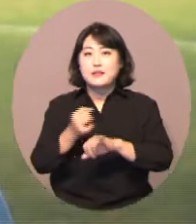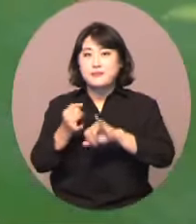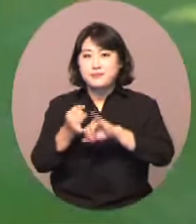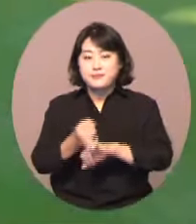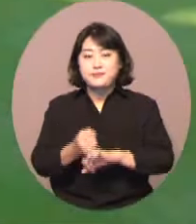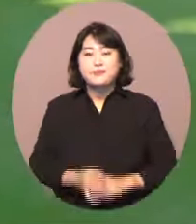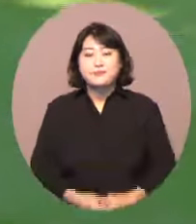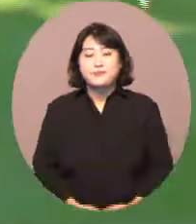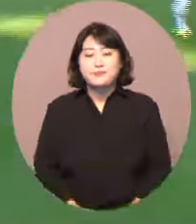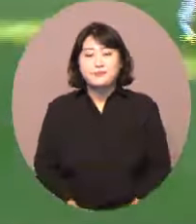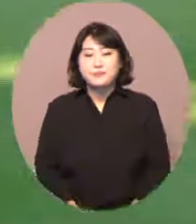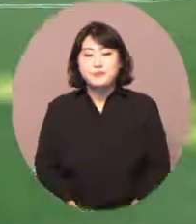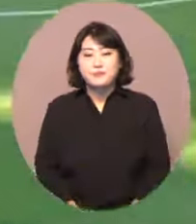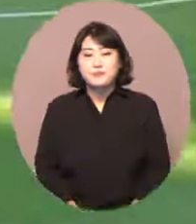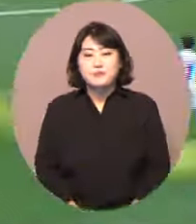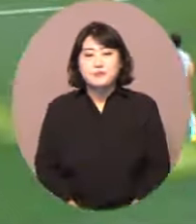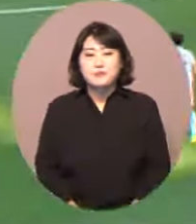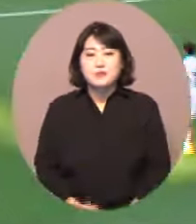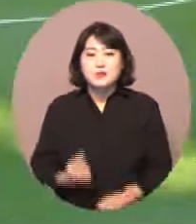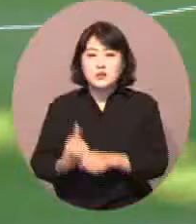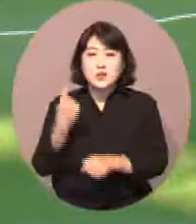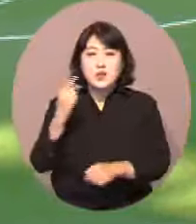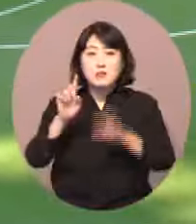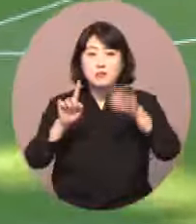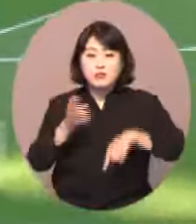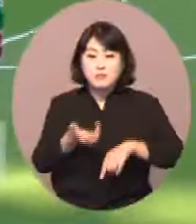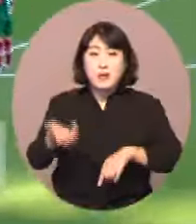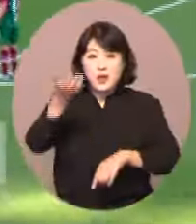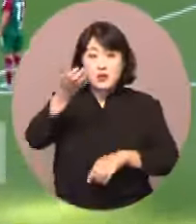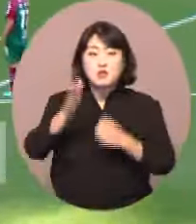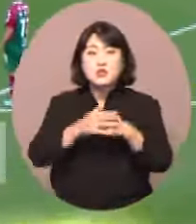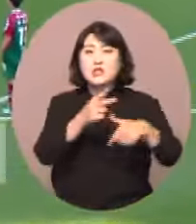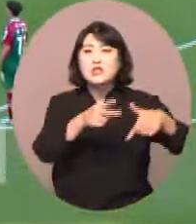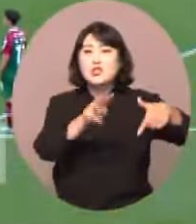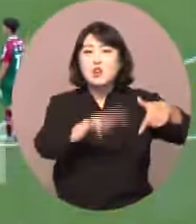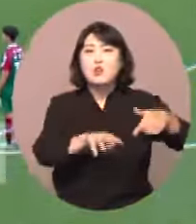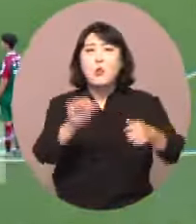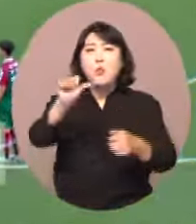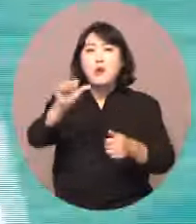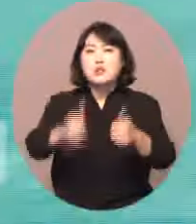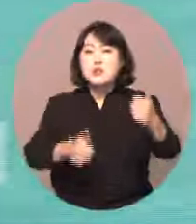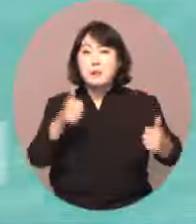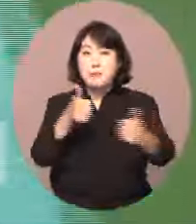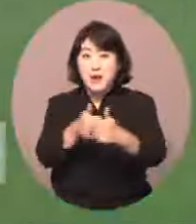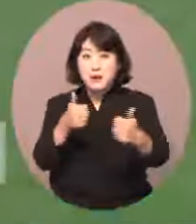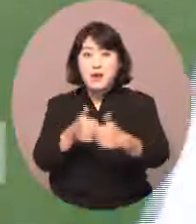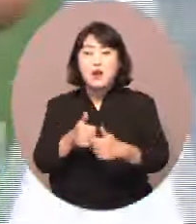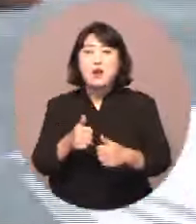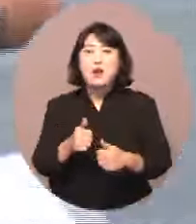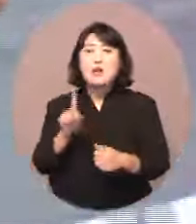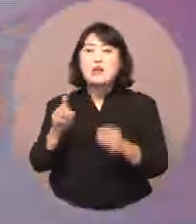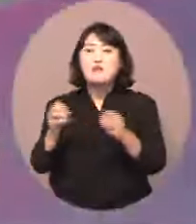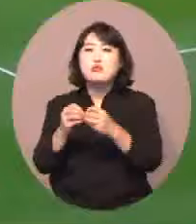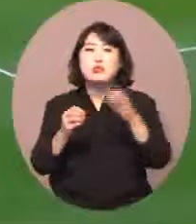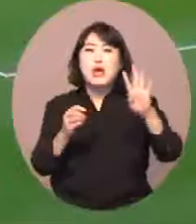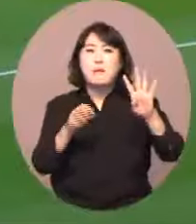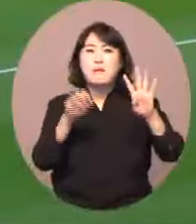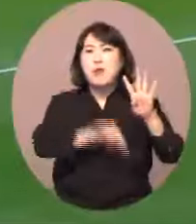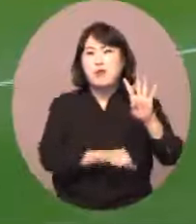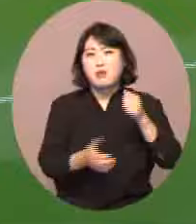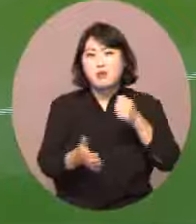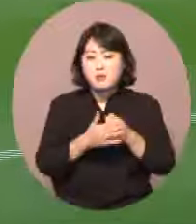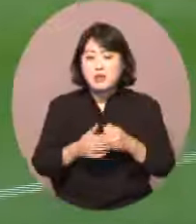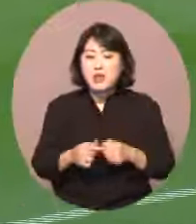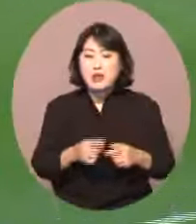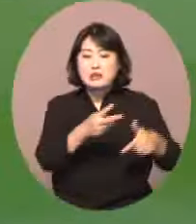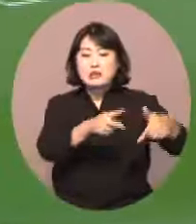있도록. 대전은 또 지난해 1부 리그로 승격한 뒤 인천과 5번 맞붙어 1무 4패로 밀려 이른바